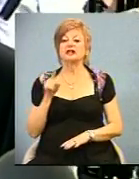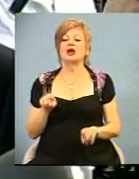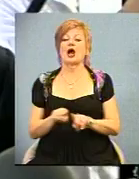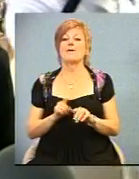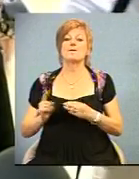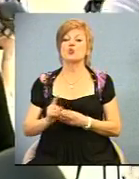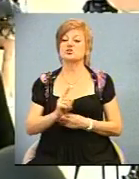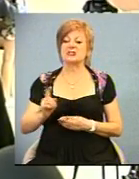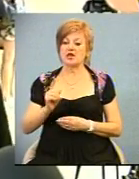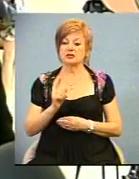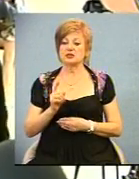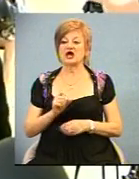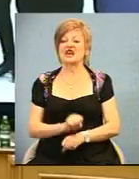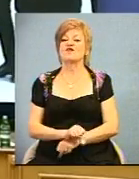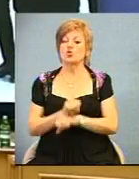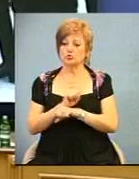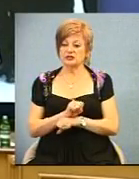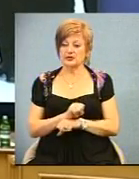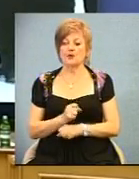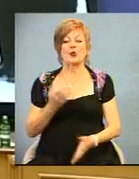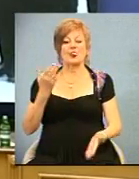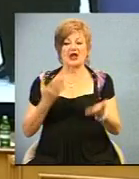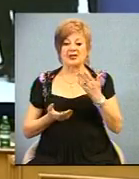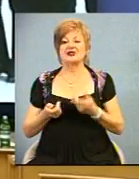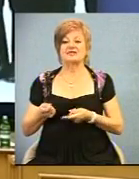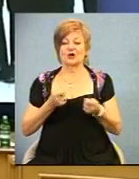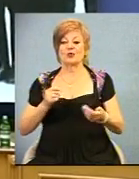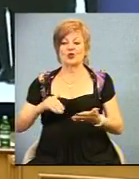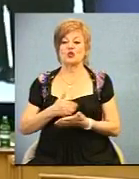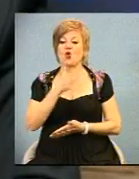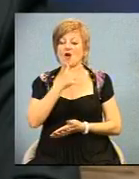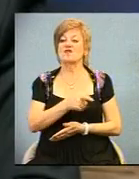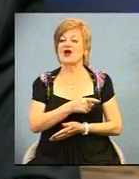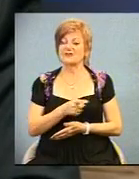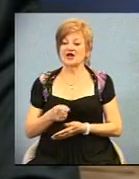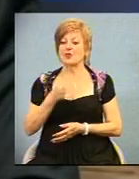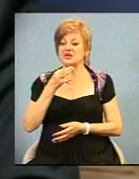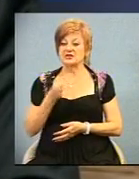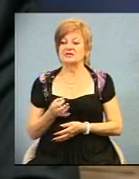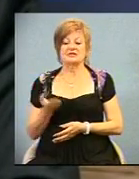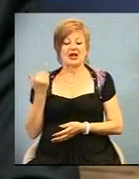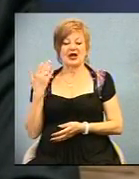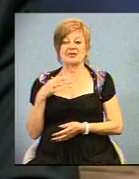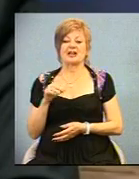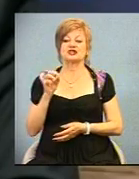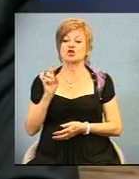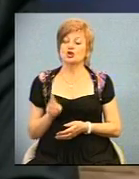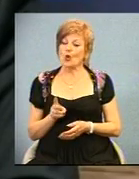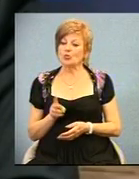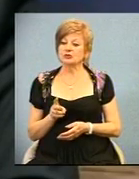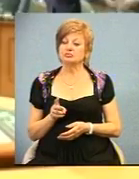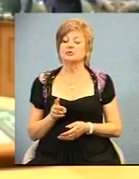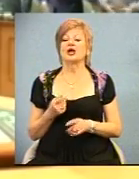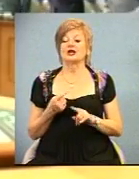музею революції. І якщо посадовців нового часу, як сказав сьогодні екс-прем'єр Яценюк, розсудить історія,